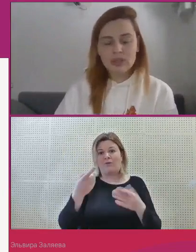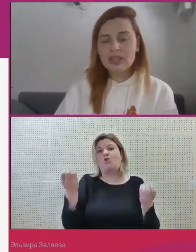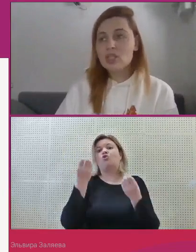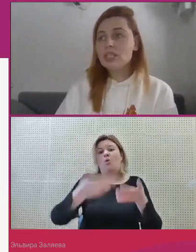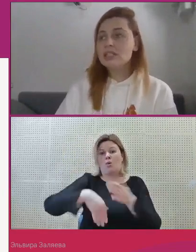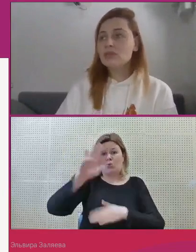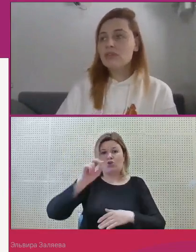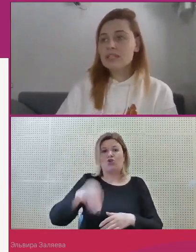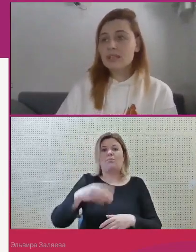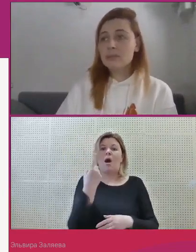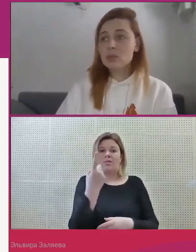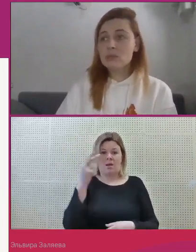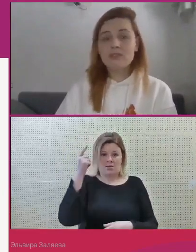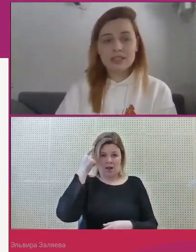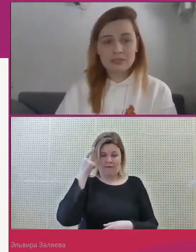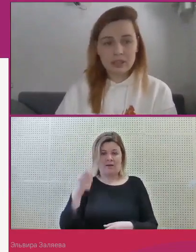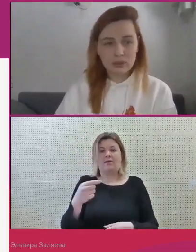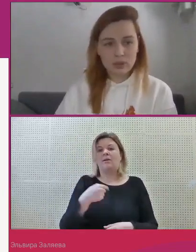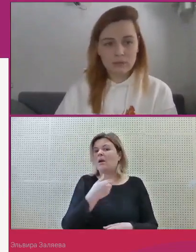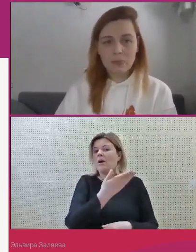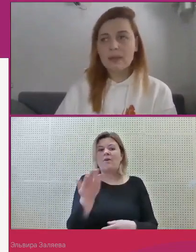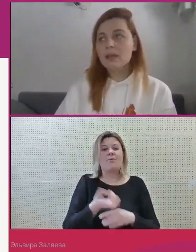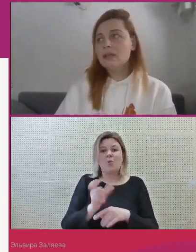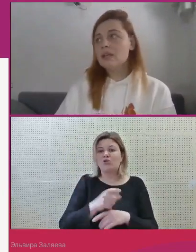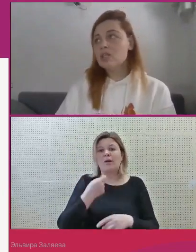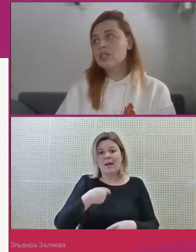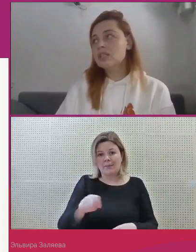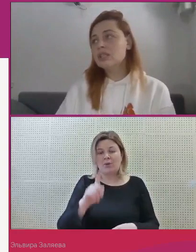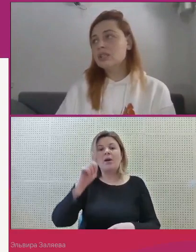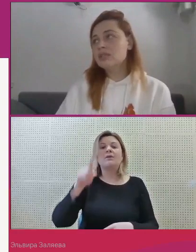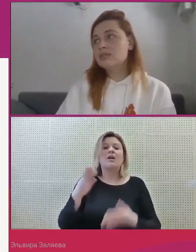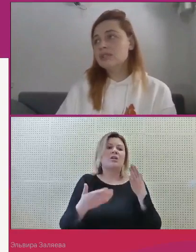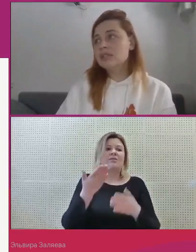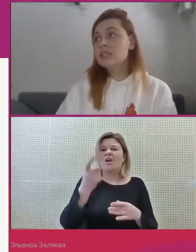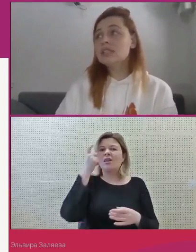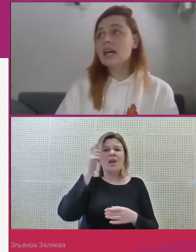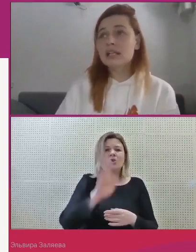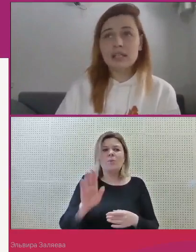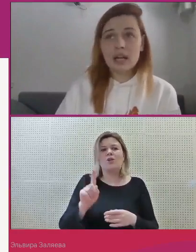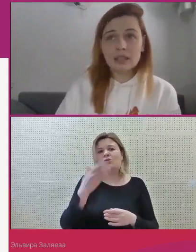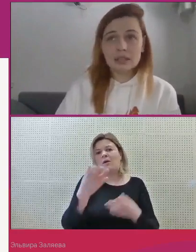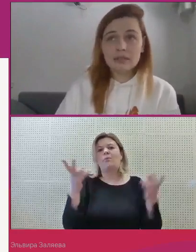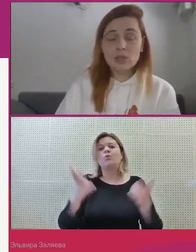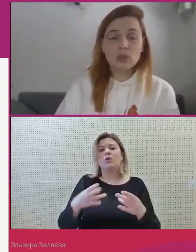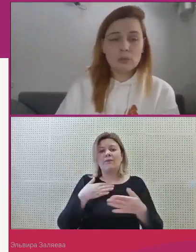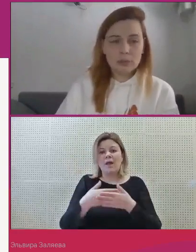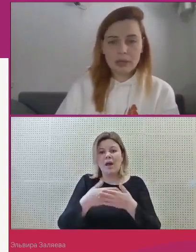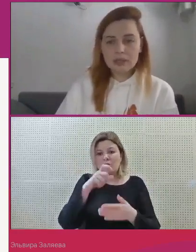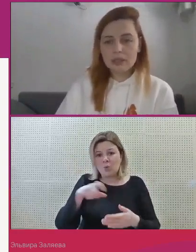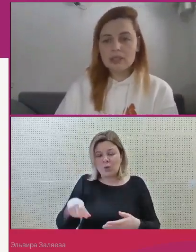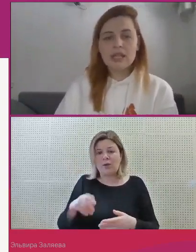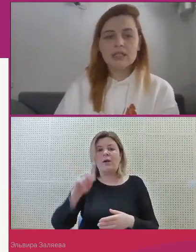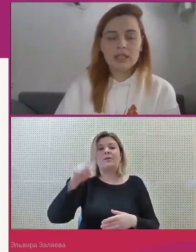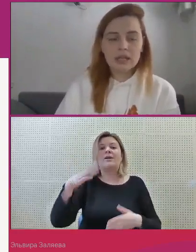рекомендую, даже если у вас не подразумевались волонтеры, даже если вы не знали, как, и вообще не думали